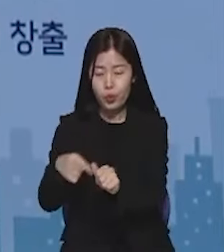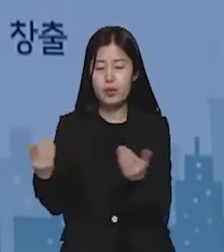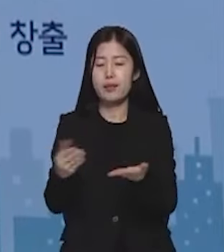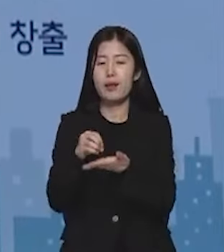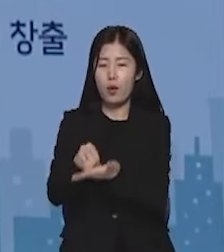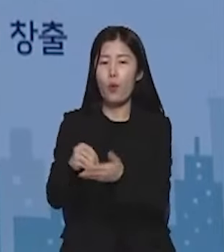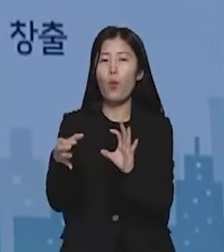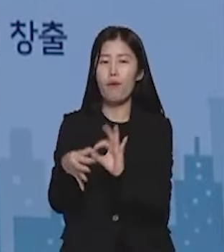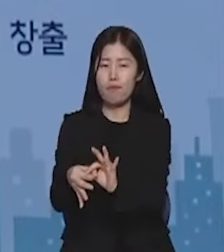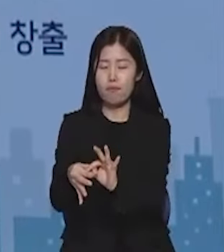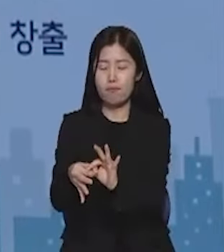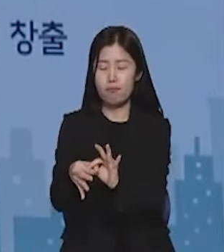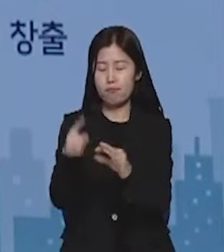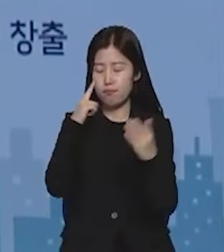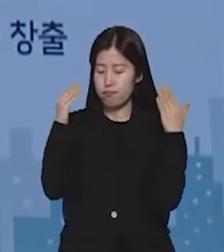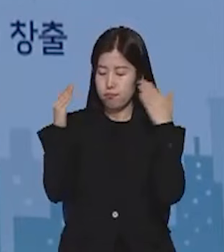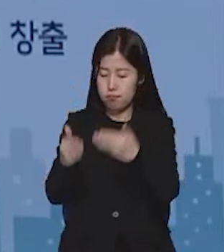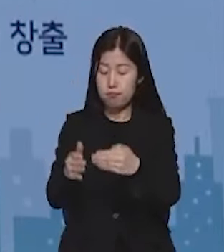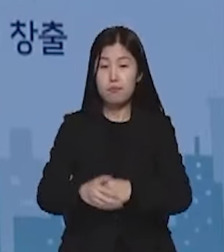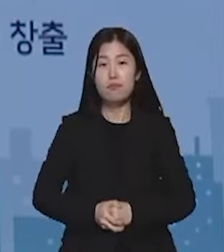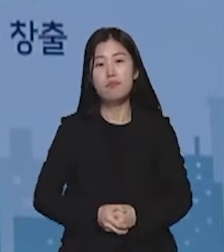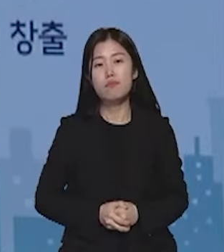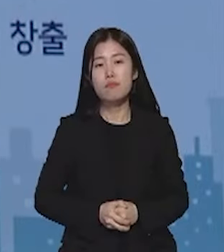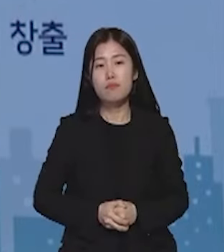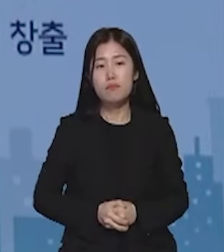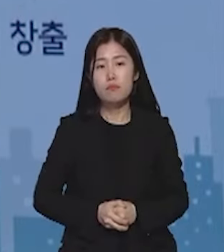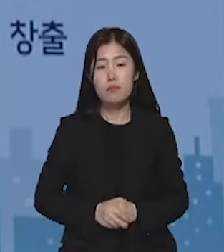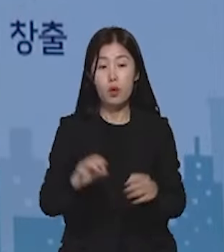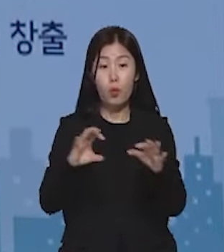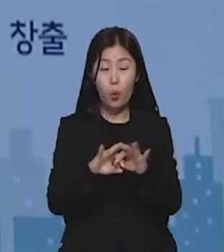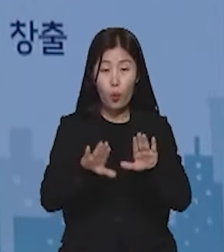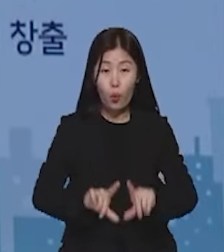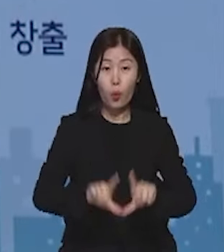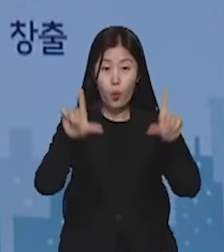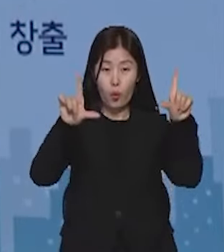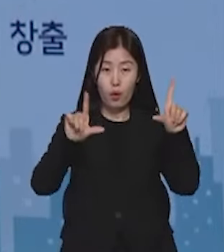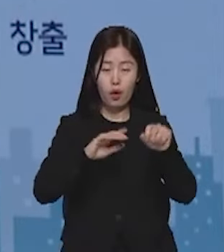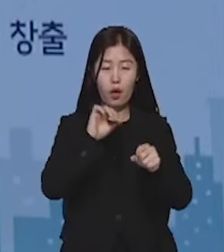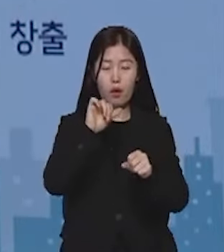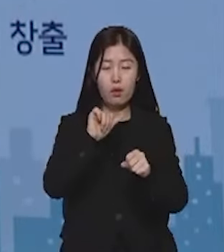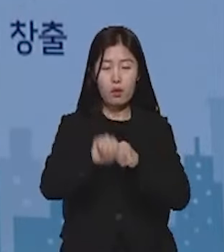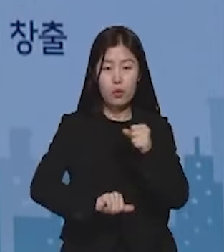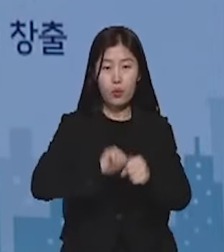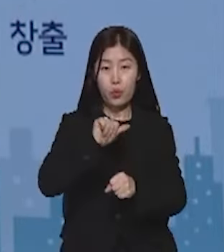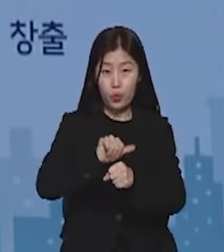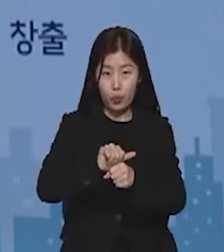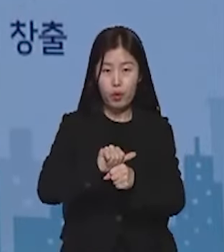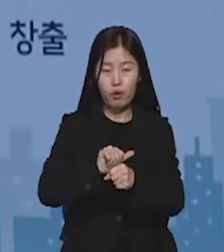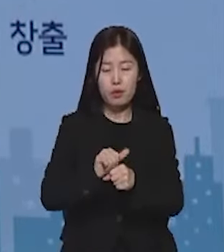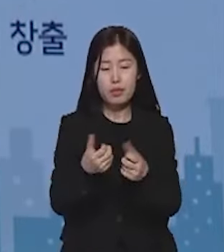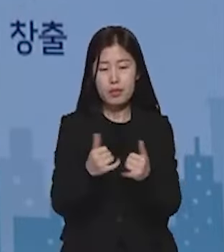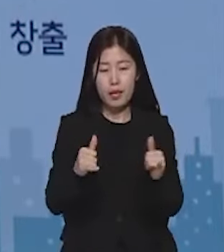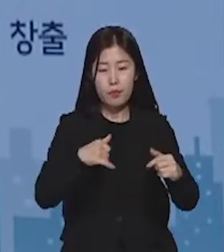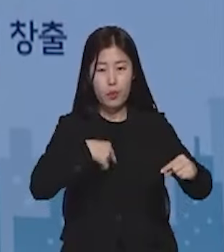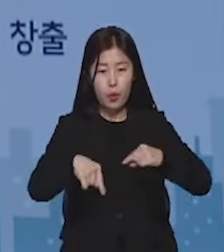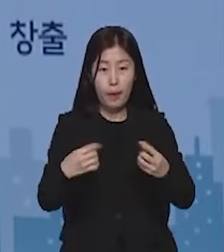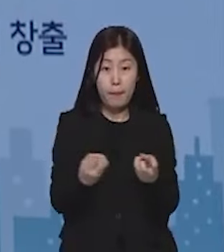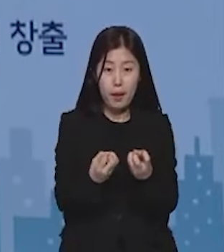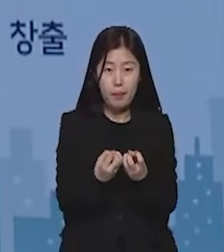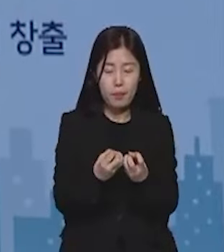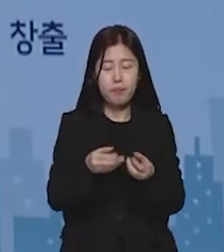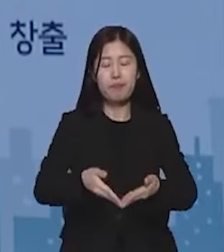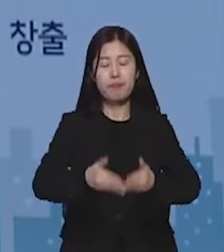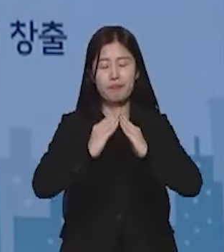쪽으로 무게 중심을 옮기는 겁니다이 같은 내용은 올해 수립하는 5년 단위 인구 종합 계획에 반영될 것으로